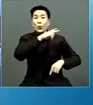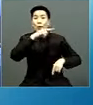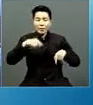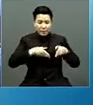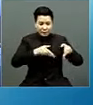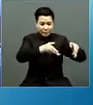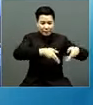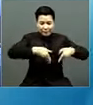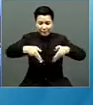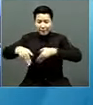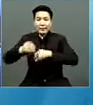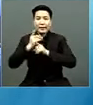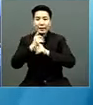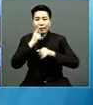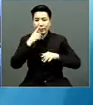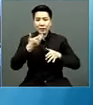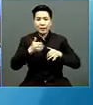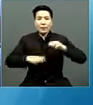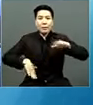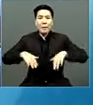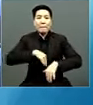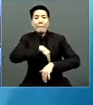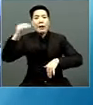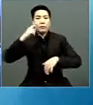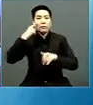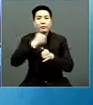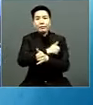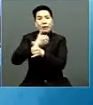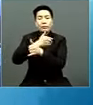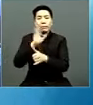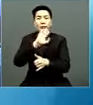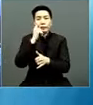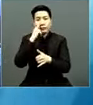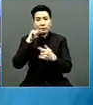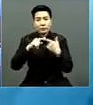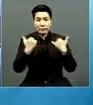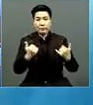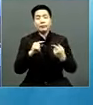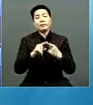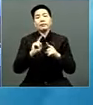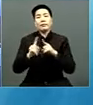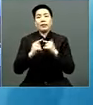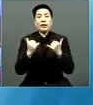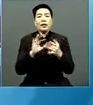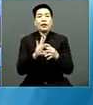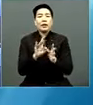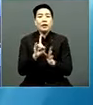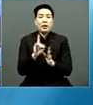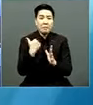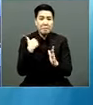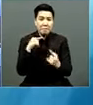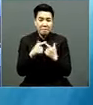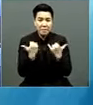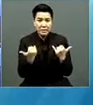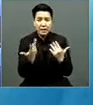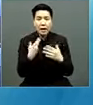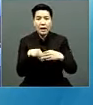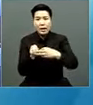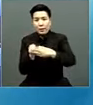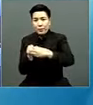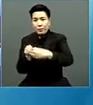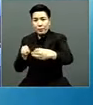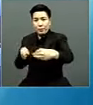ก็ว่ายน้ำไปก็แขนจะไปป่ายกันอะไรเงี้ยนะอาจจะไปชนกันได้โดยมีอาจมีอุปกรณ์ขึงกัน